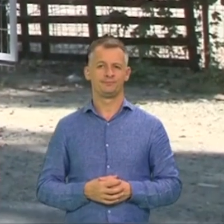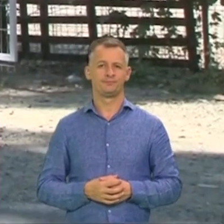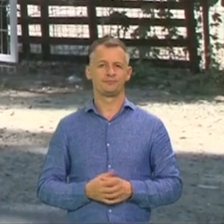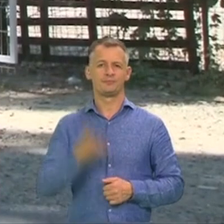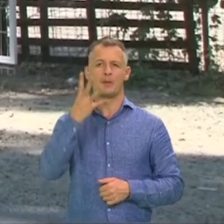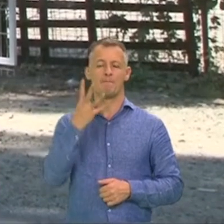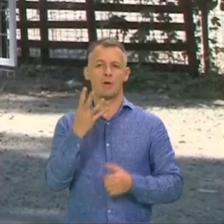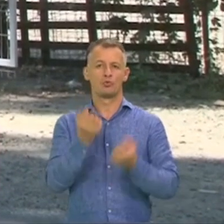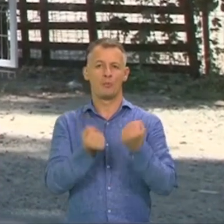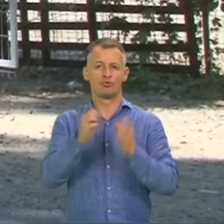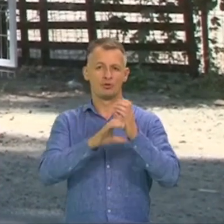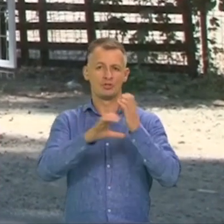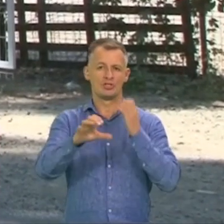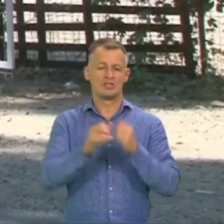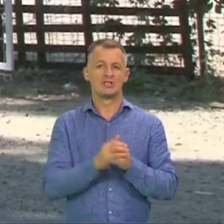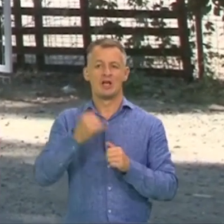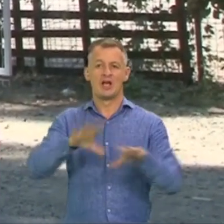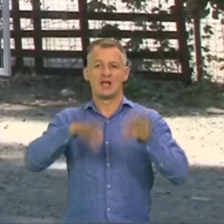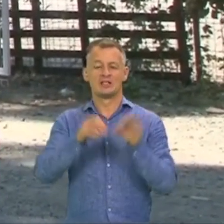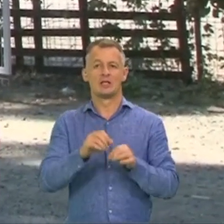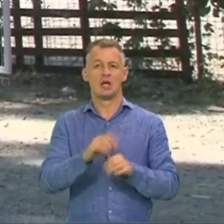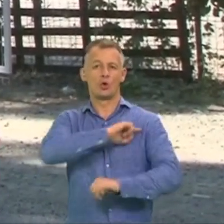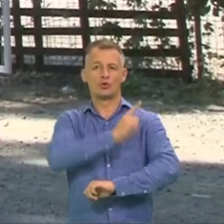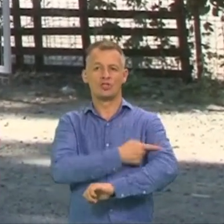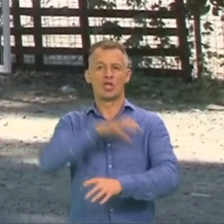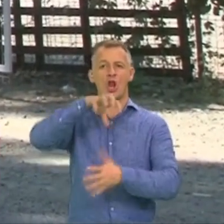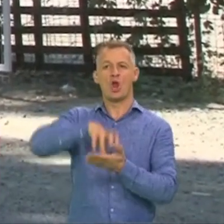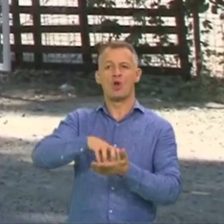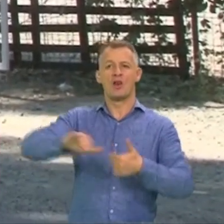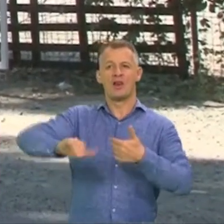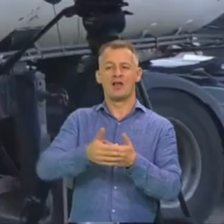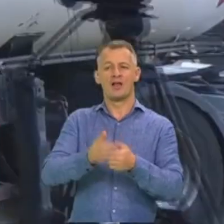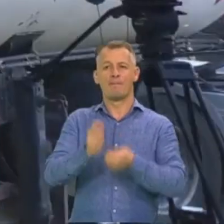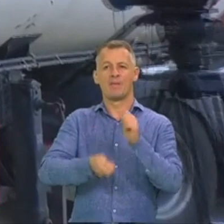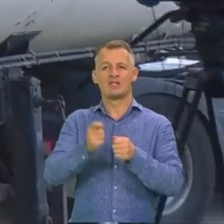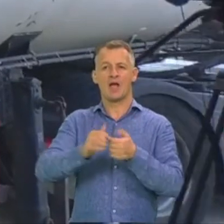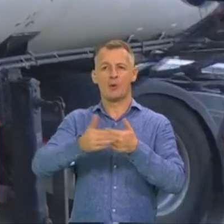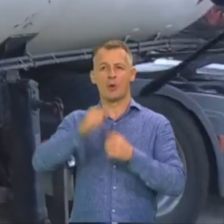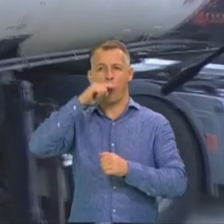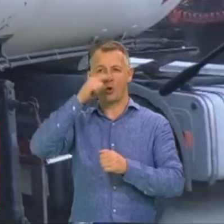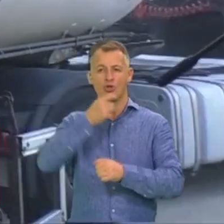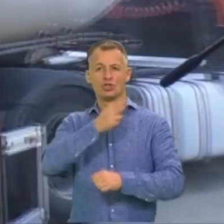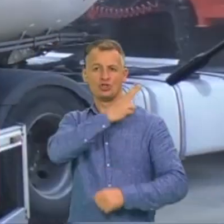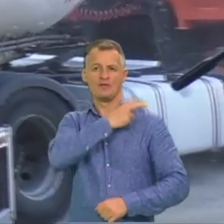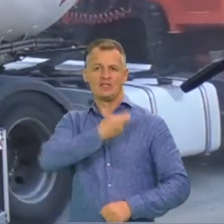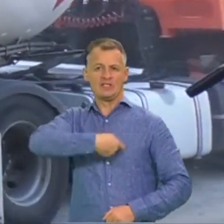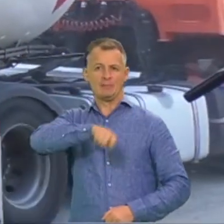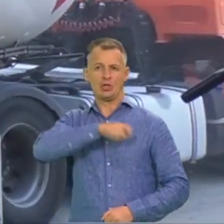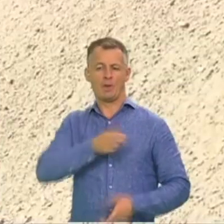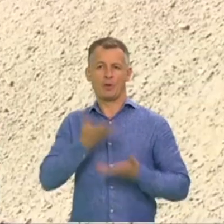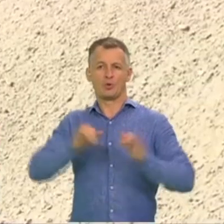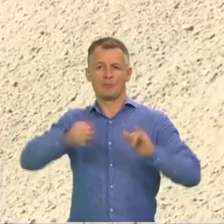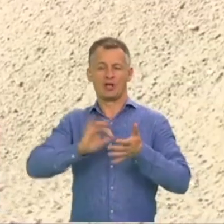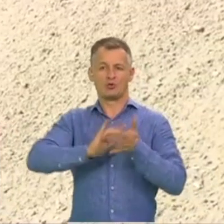4 autocisterne și o cisternă remorcă au găsit autoritățile într-un loc situat lângă bazarul din oraș. Șefii Inspectoratului pentru Situații de Urgență au fost chemați la